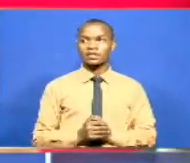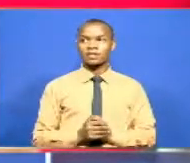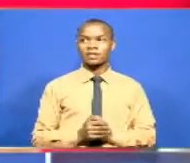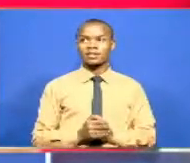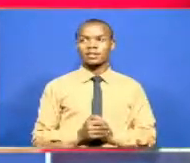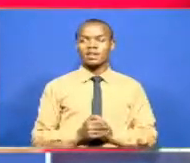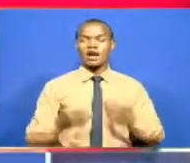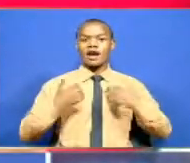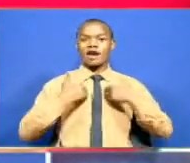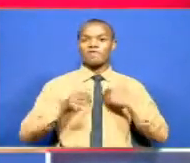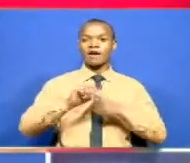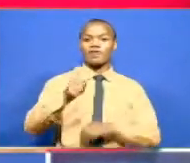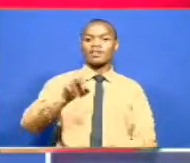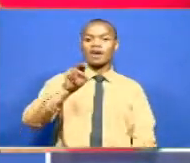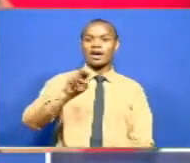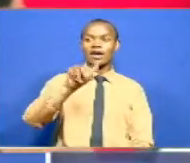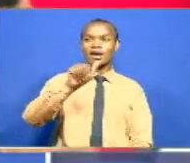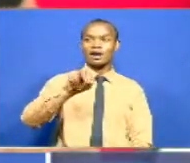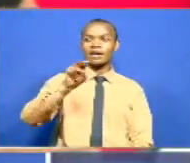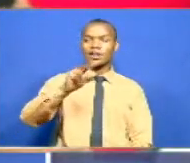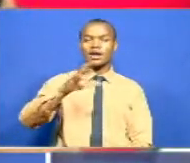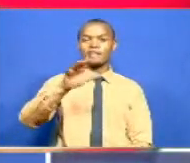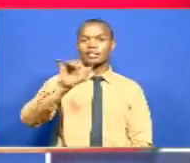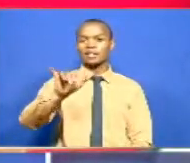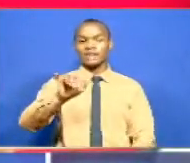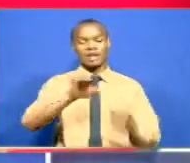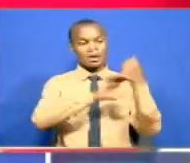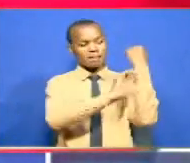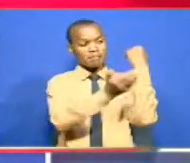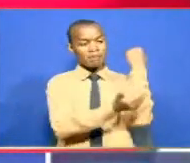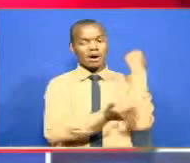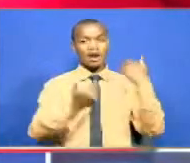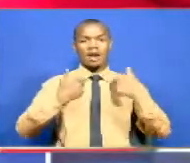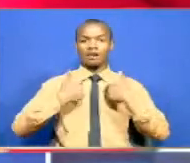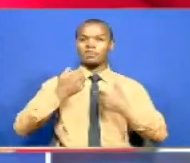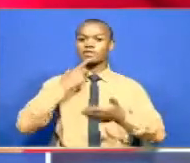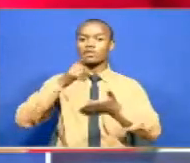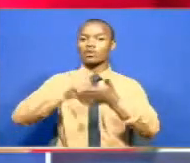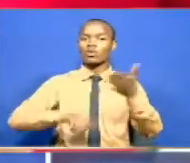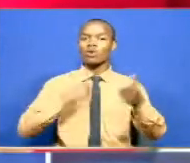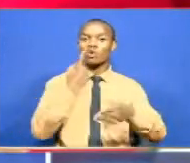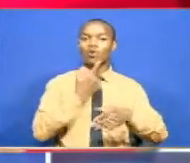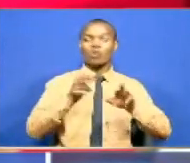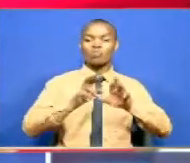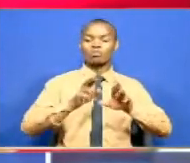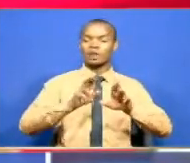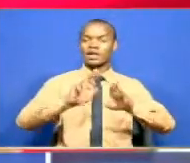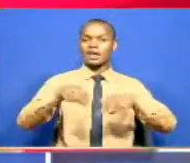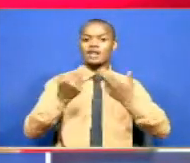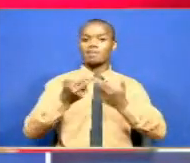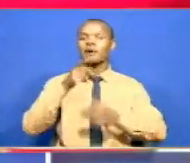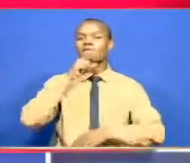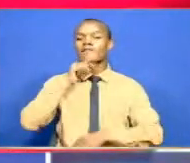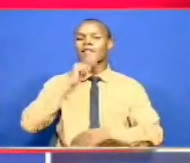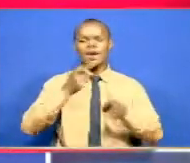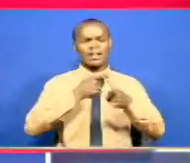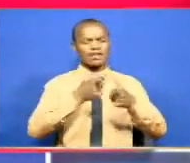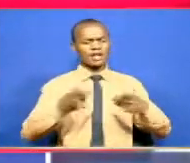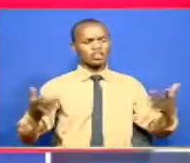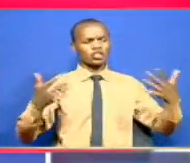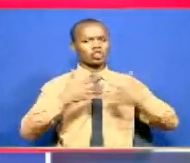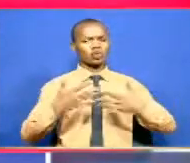mwingine anaitwa Nancy Wambura, na kwa ako na mimba na anasema ni baba yake alimshika. Nikakuwa